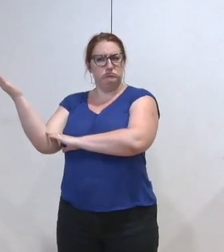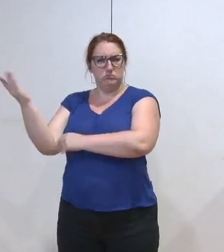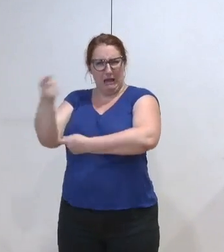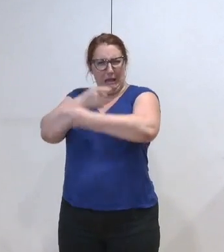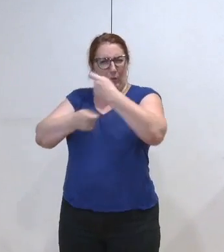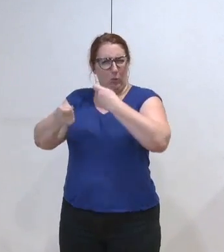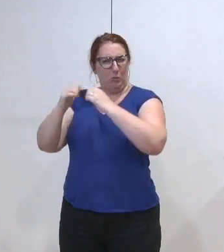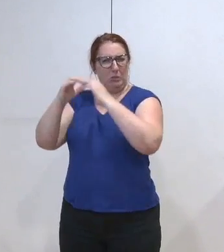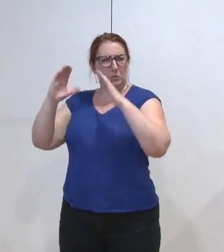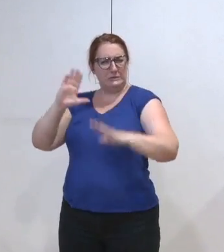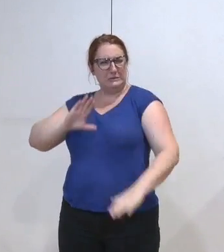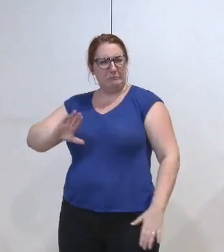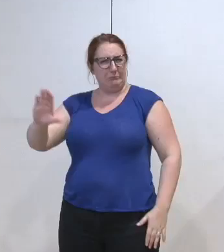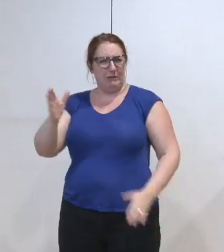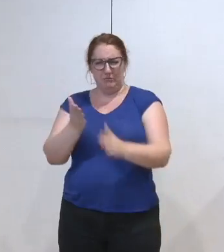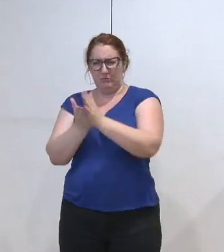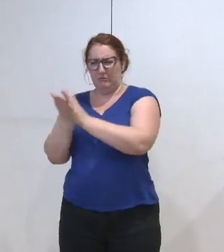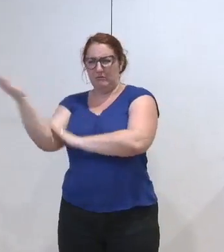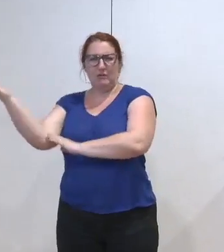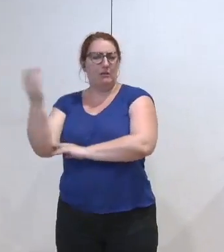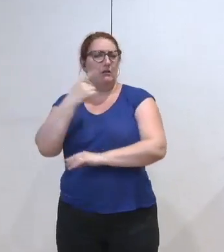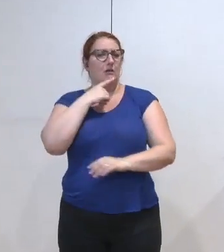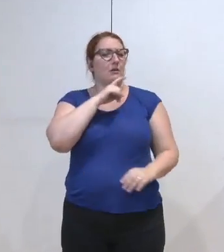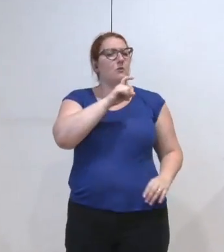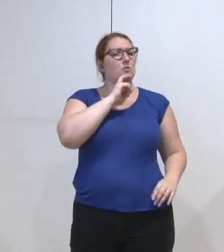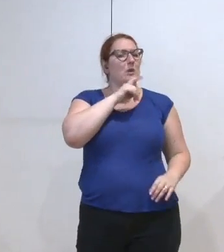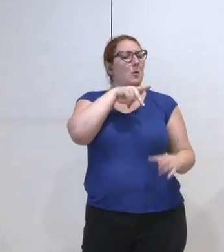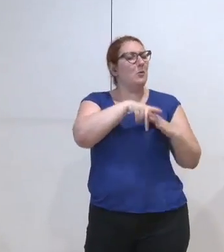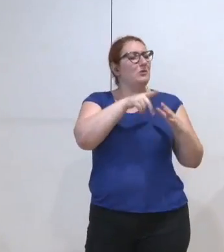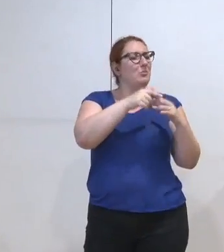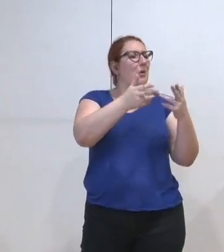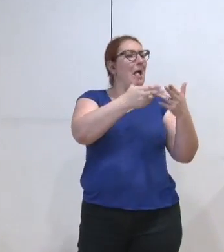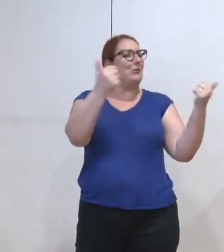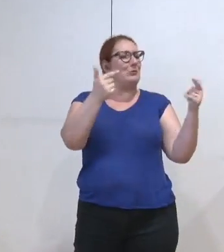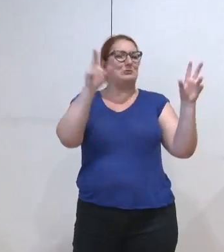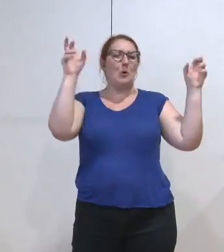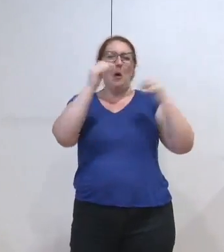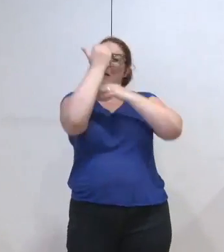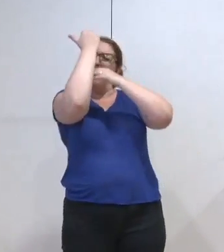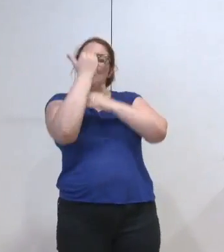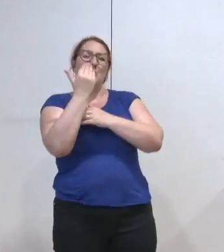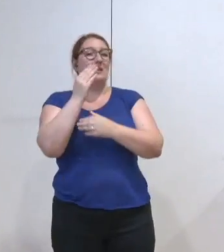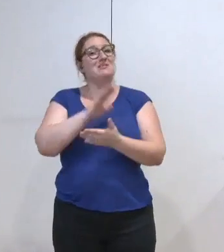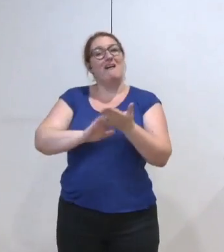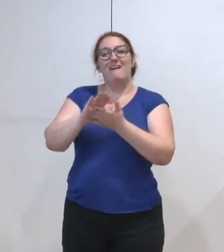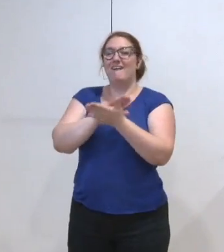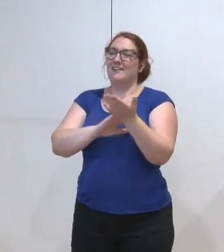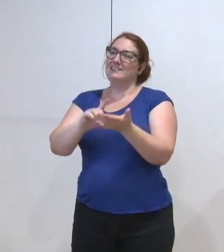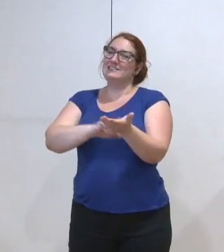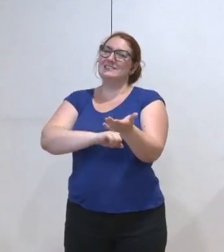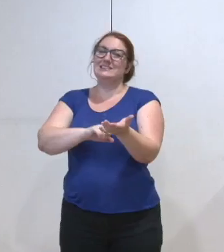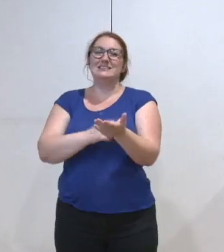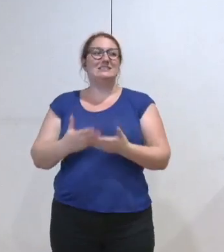domestique dans le préambule vous ouvrez d'abord le parapluie en précisant que l'origine de ces situations sociales